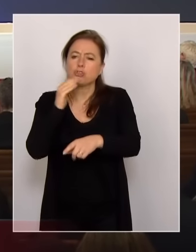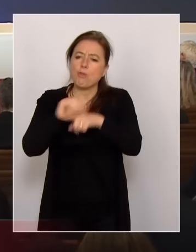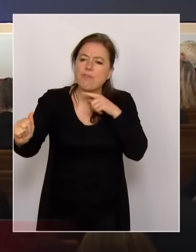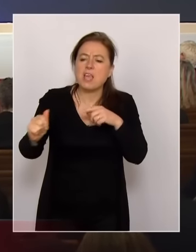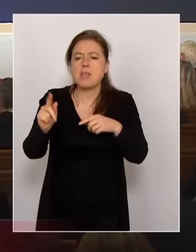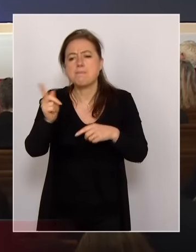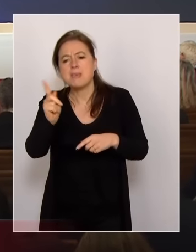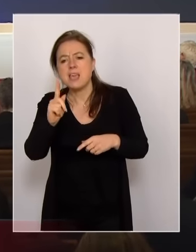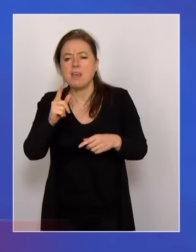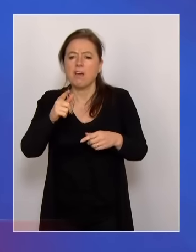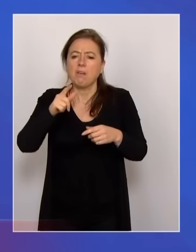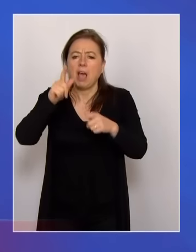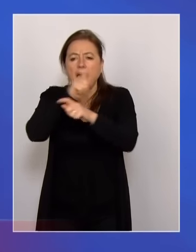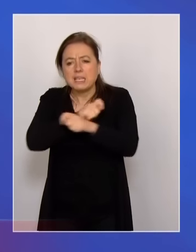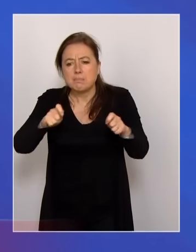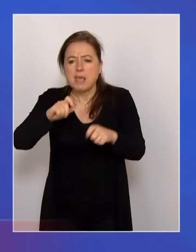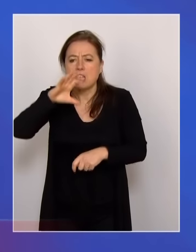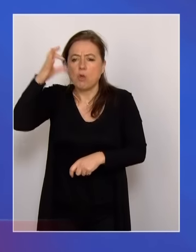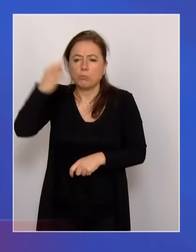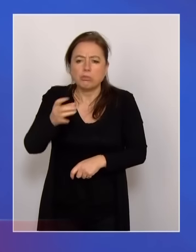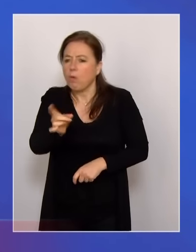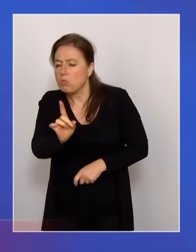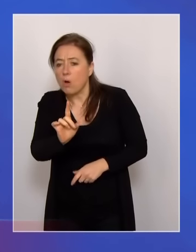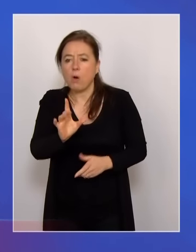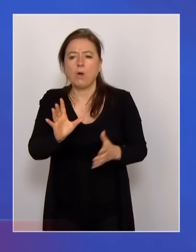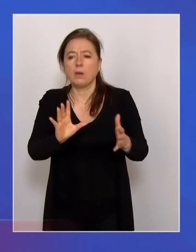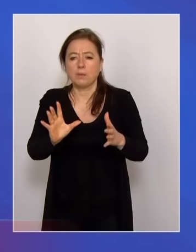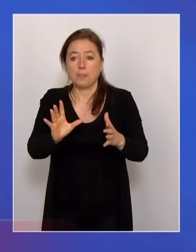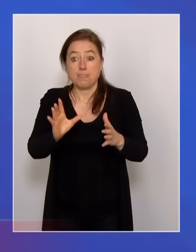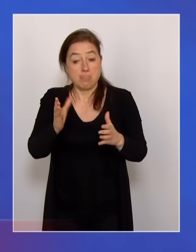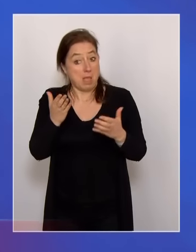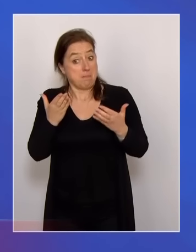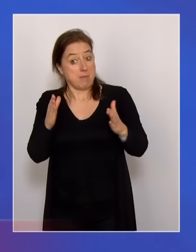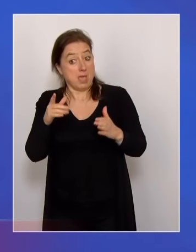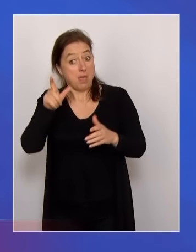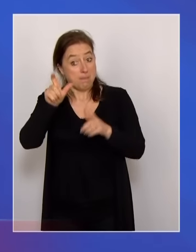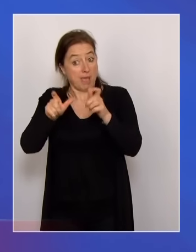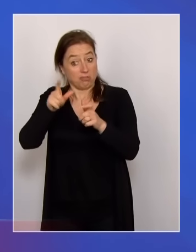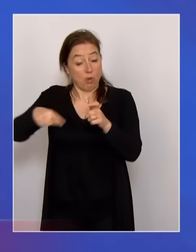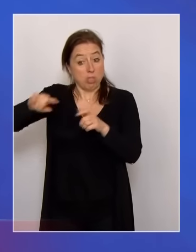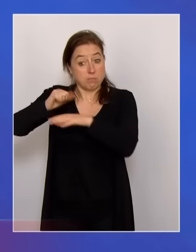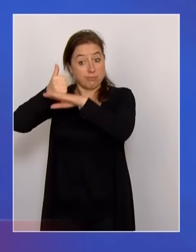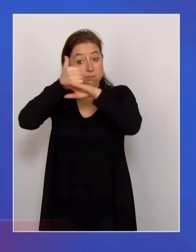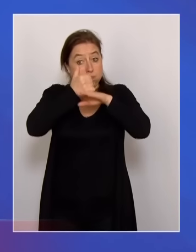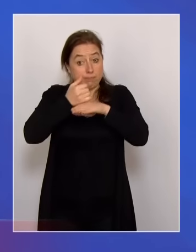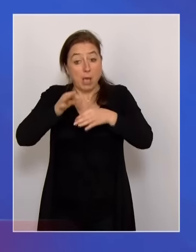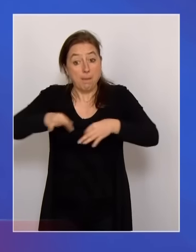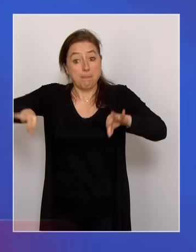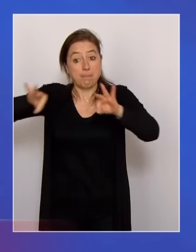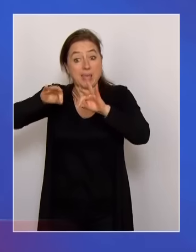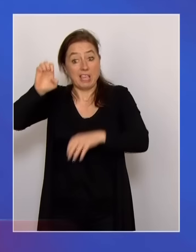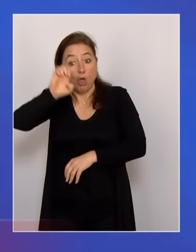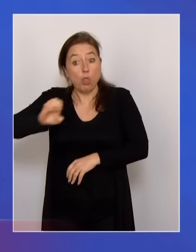bafouant ses fondements au fond ils ne proposent plus de sortir de l'immeuble ou de l'abattre ils proposent juste de ne plus avoir de règles de